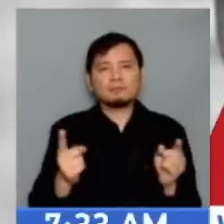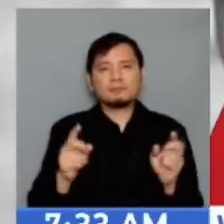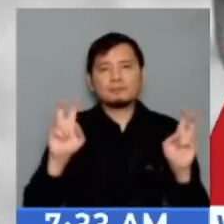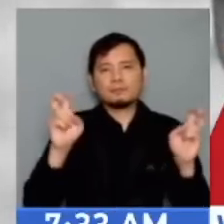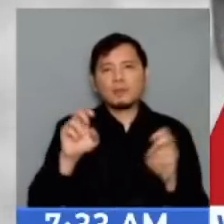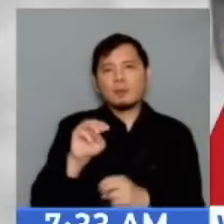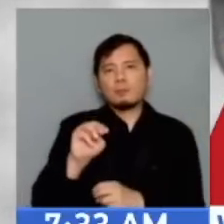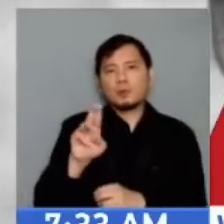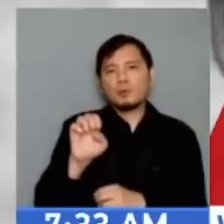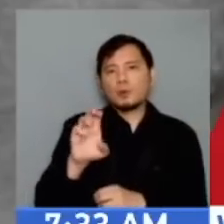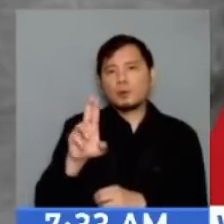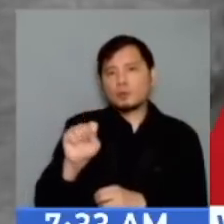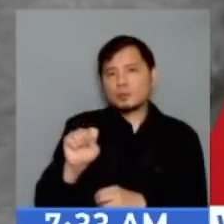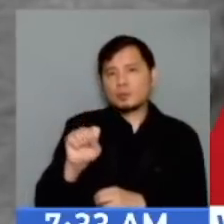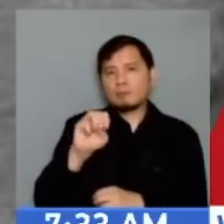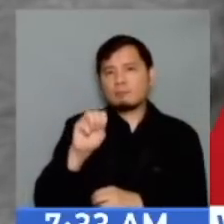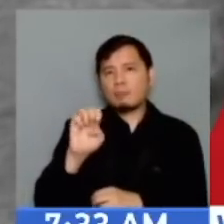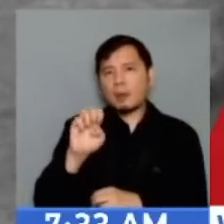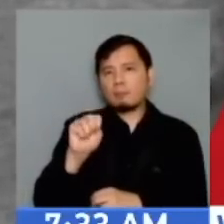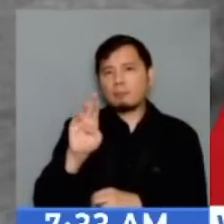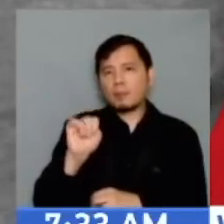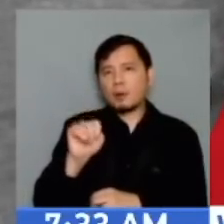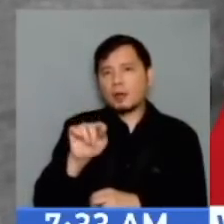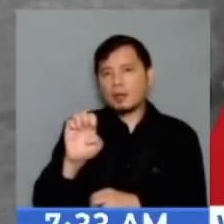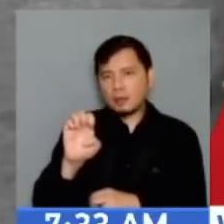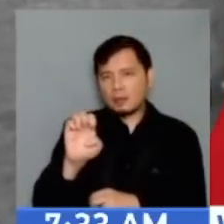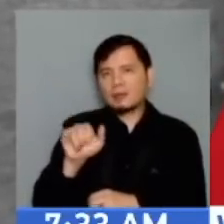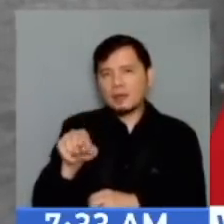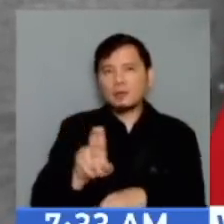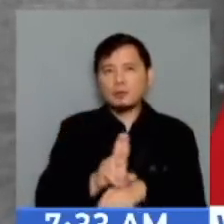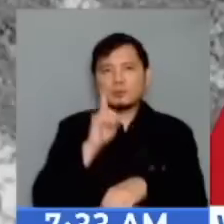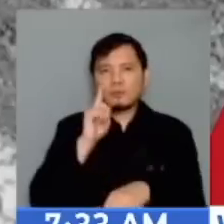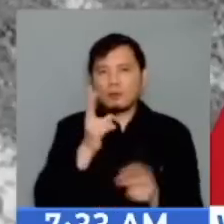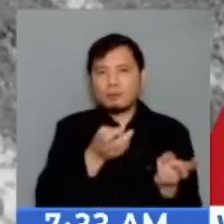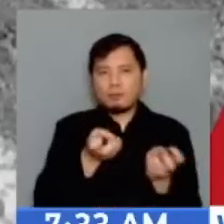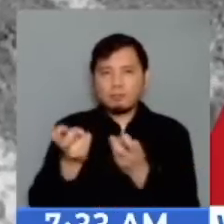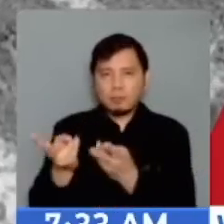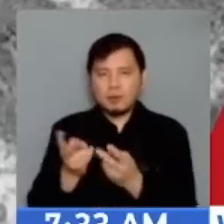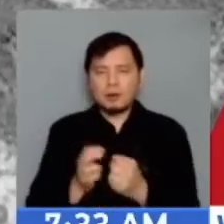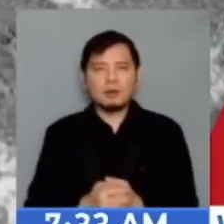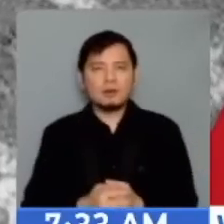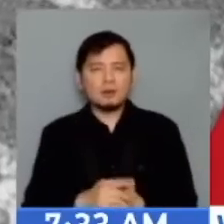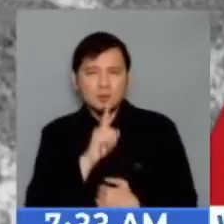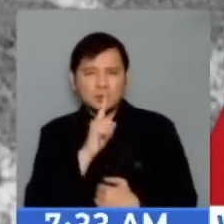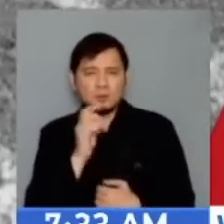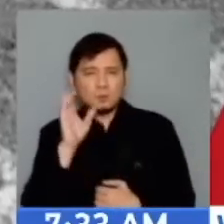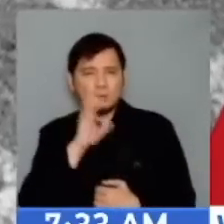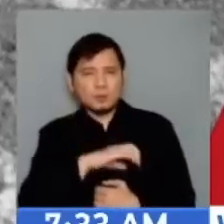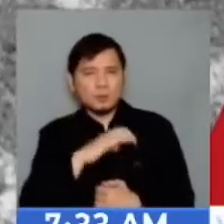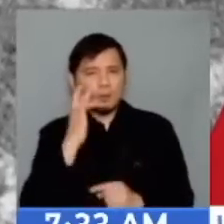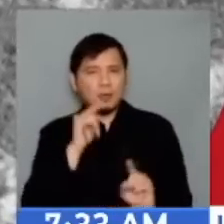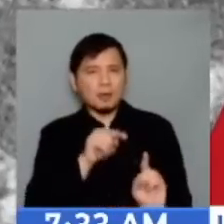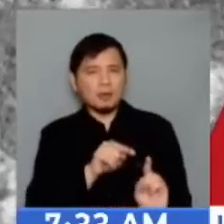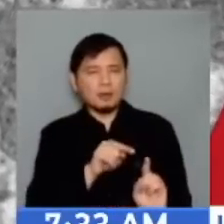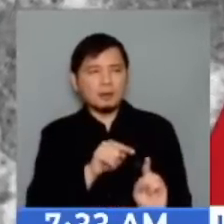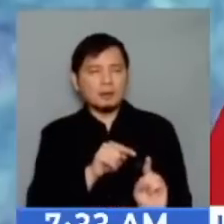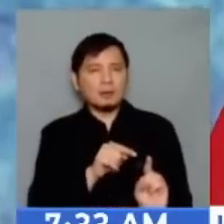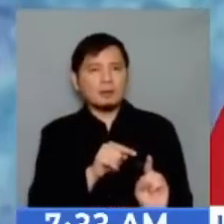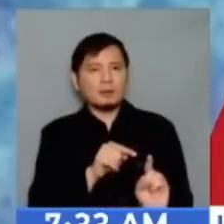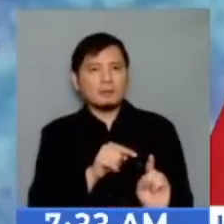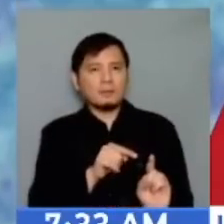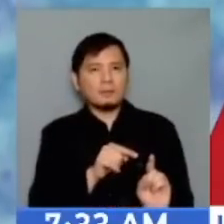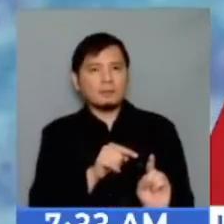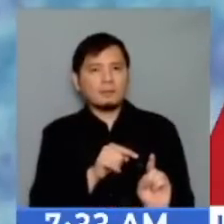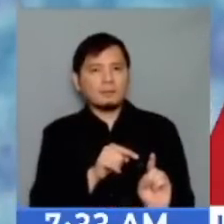body involved in sex. Mm-hmm. But it's unusual kasi hindi naman talaga ito tinuturing na isang sexually